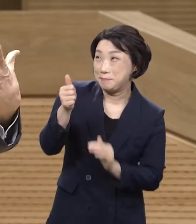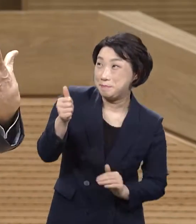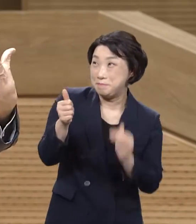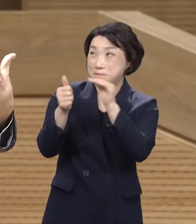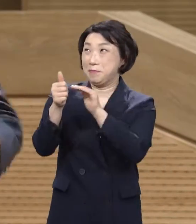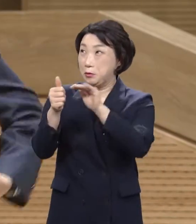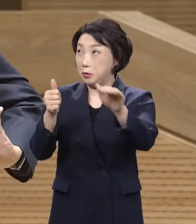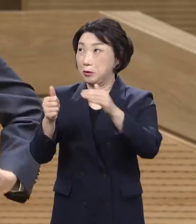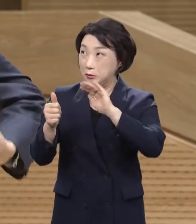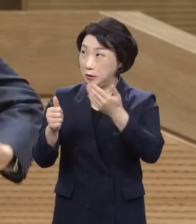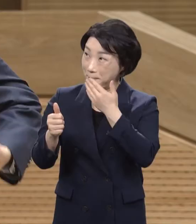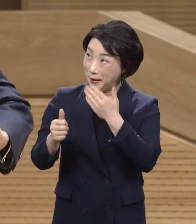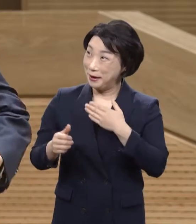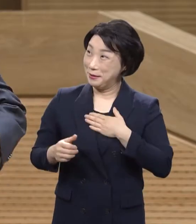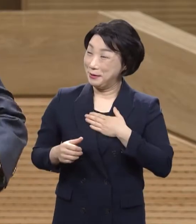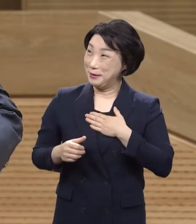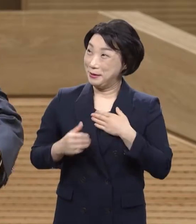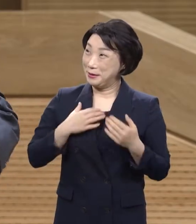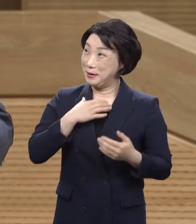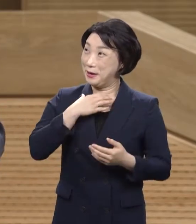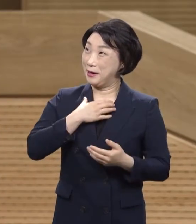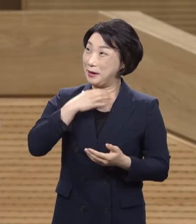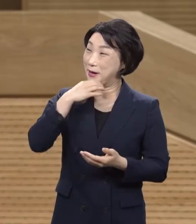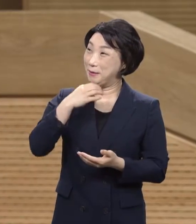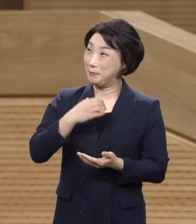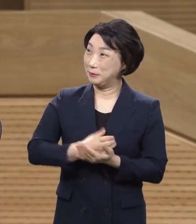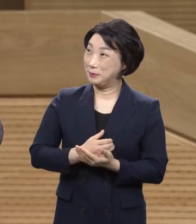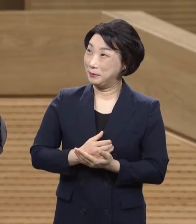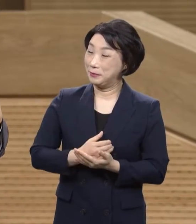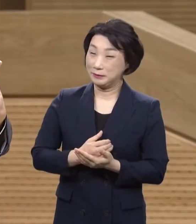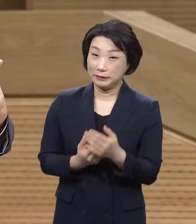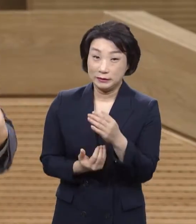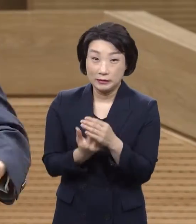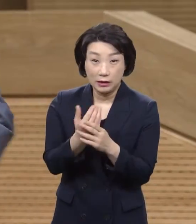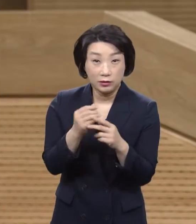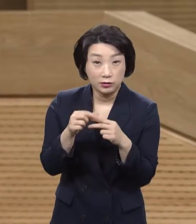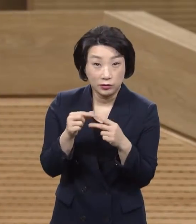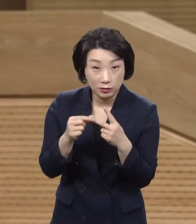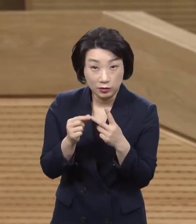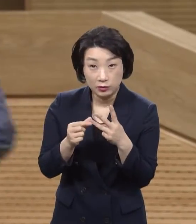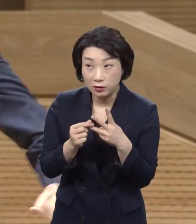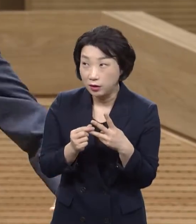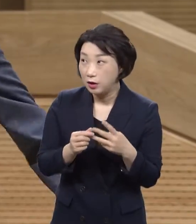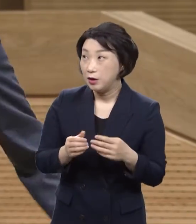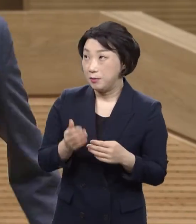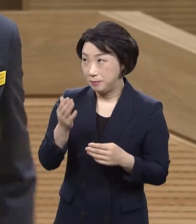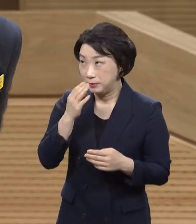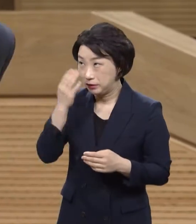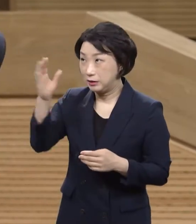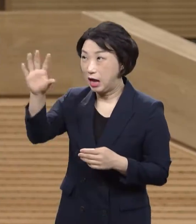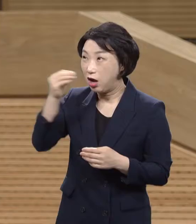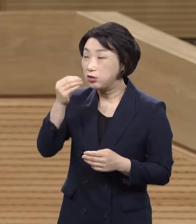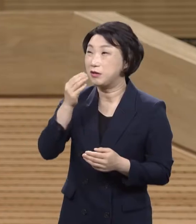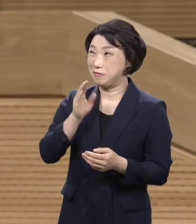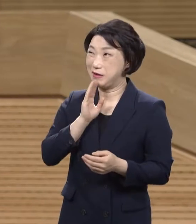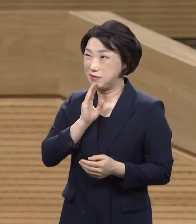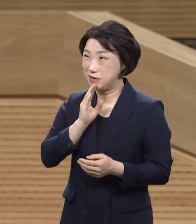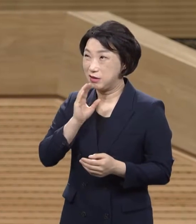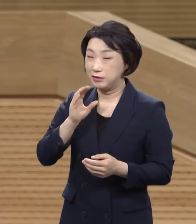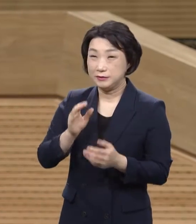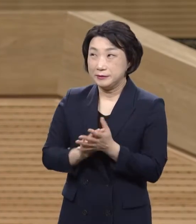있어. 막 감동되는 감성이 밑받쳐. 먹는 것이 맞아 하고